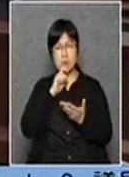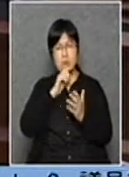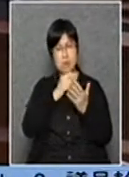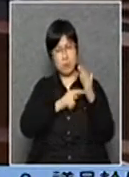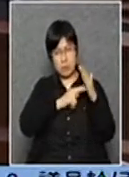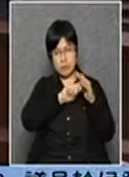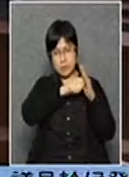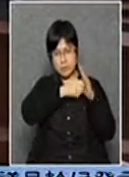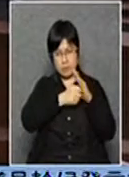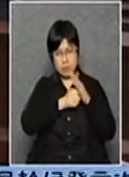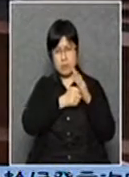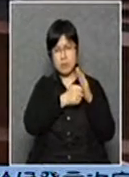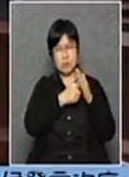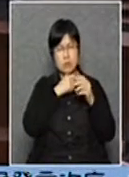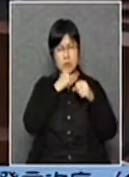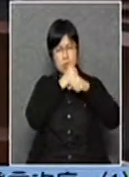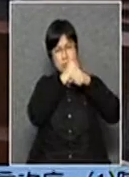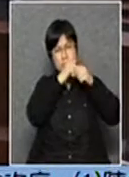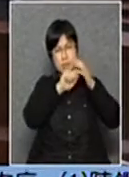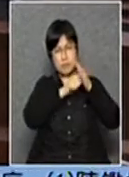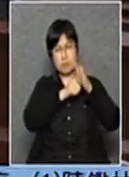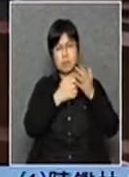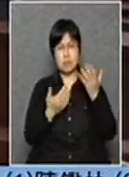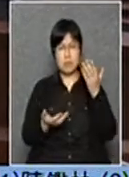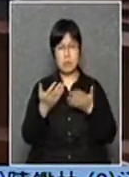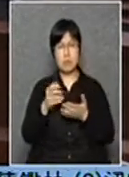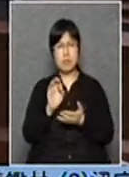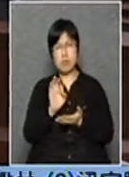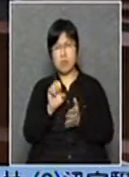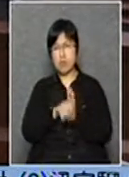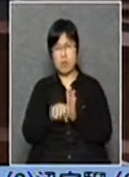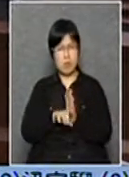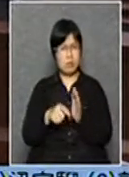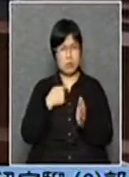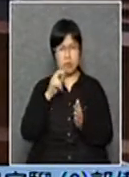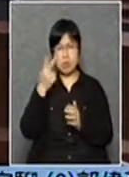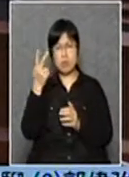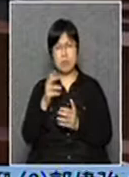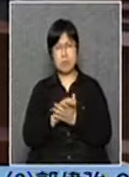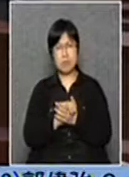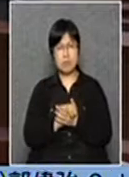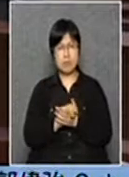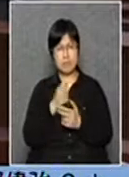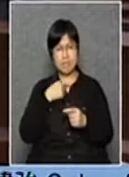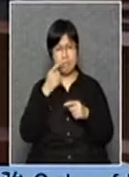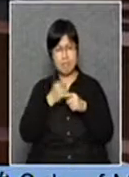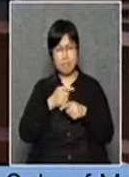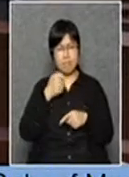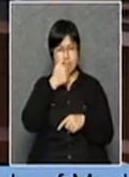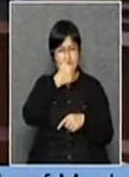修上進行一些工程的時候，又或者缺乏一些什麼改善的時候，是不是應該都真的好好地想